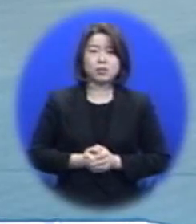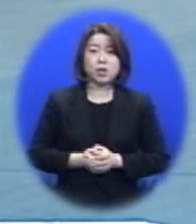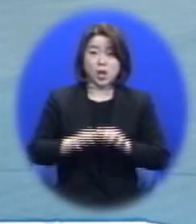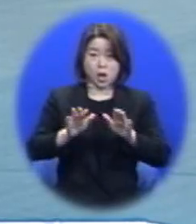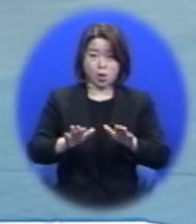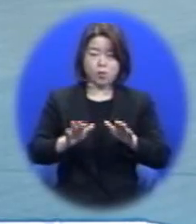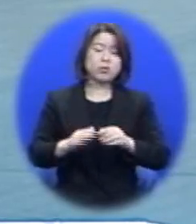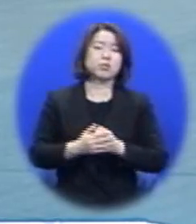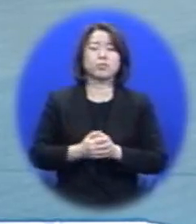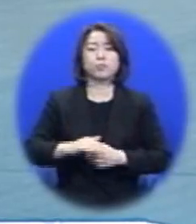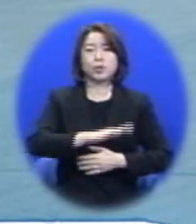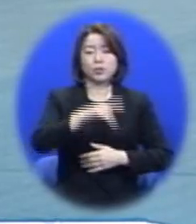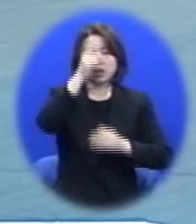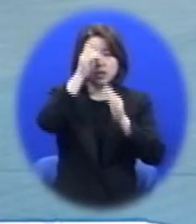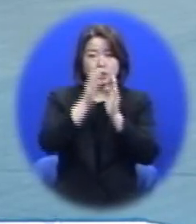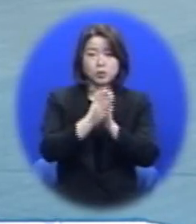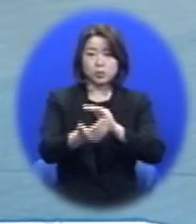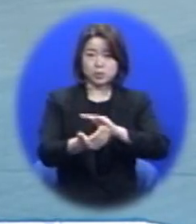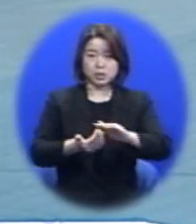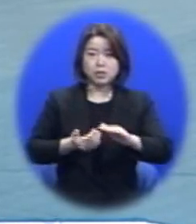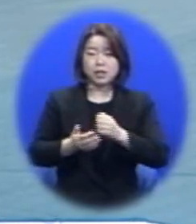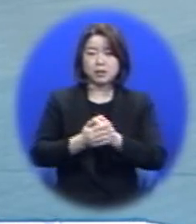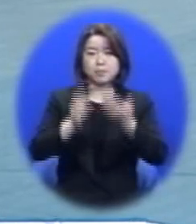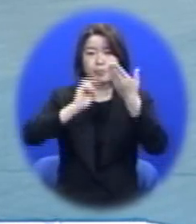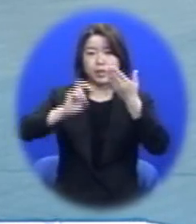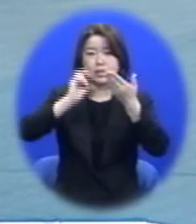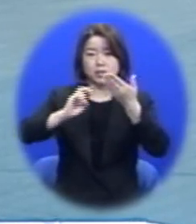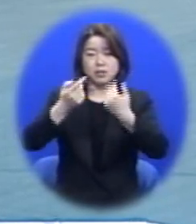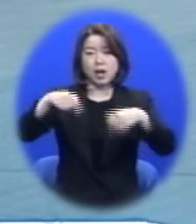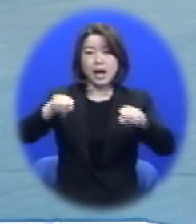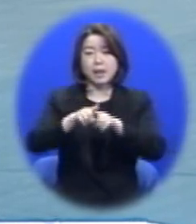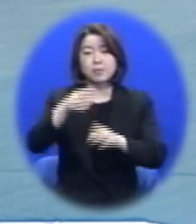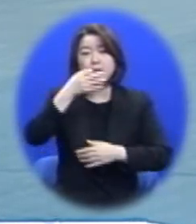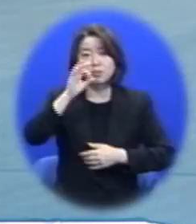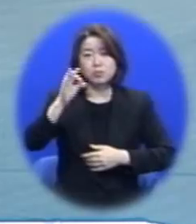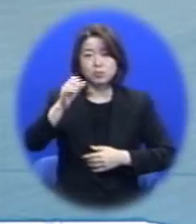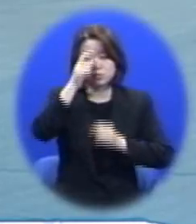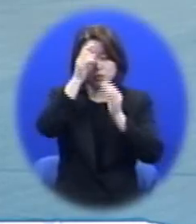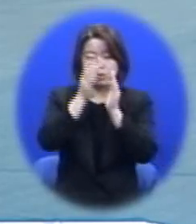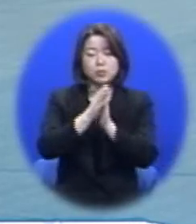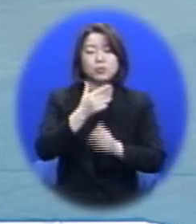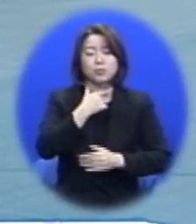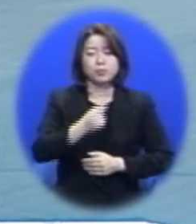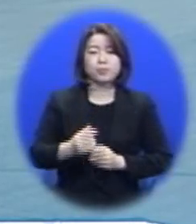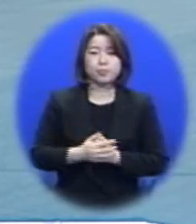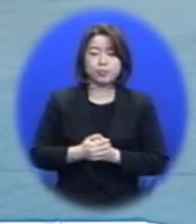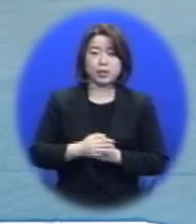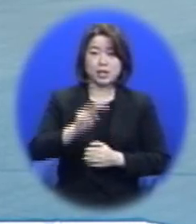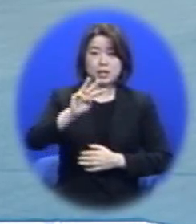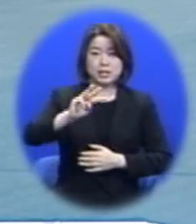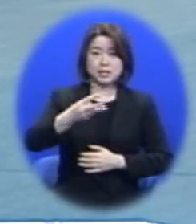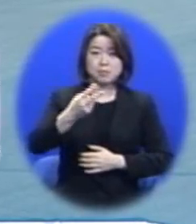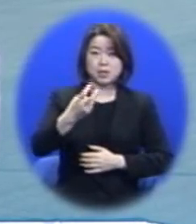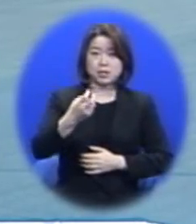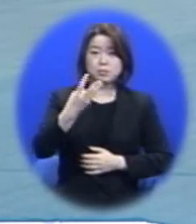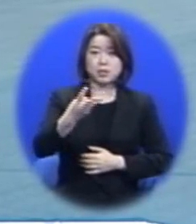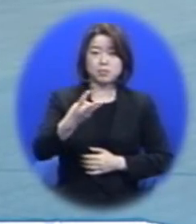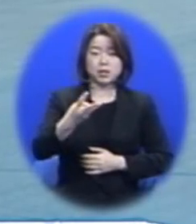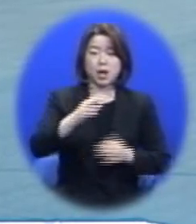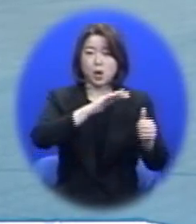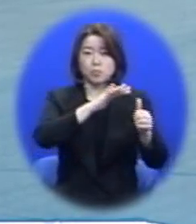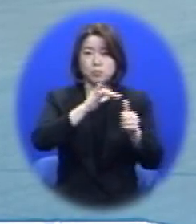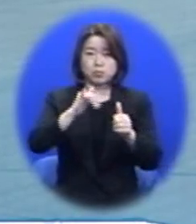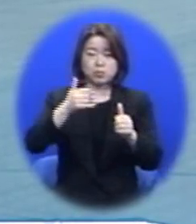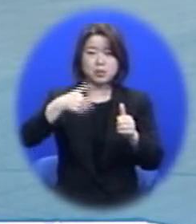오늘 우리가 기도하기 전에 찬송을 한번 같이 부르고 기도하고 싶습니다. 323장 부름받아